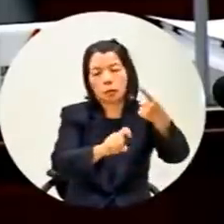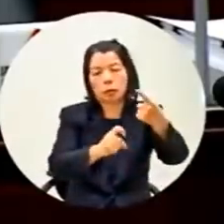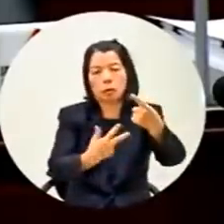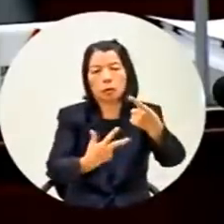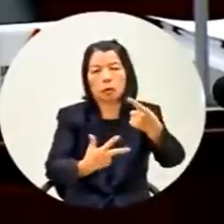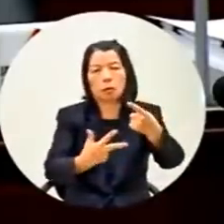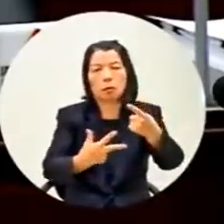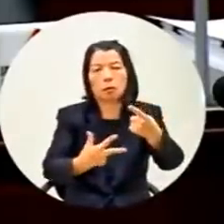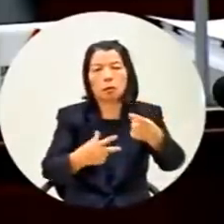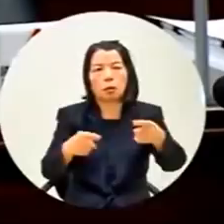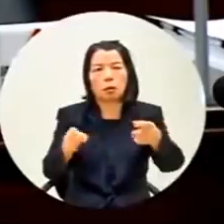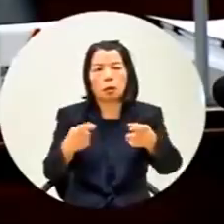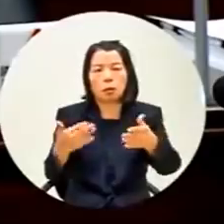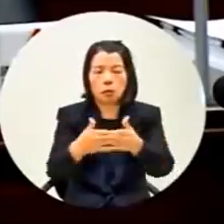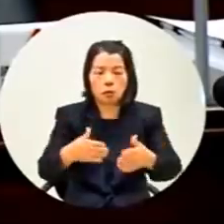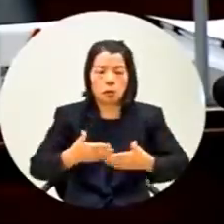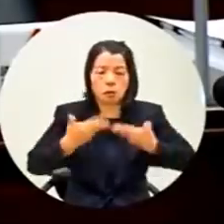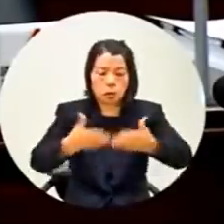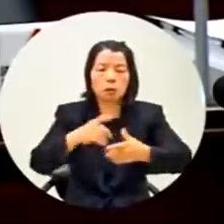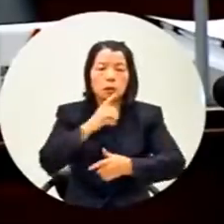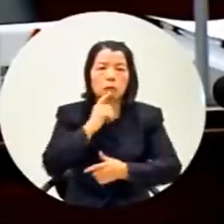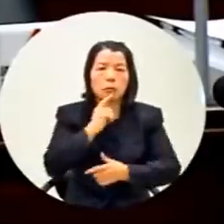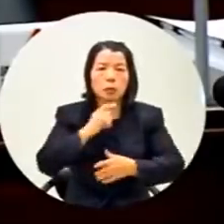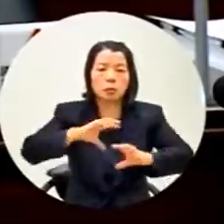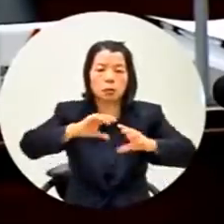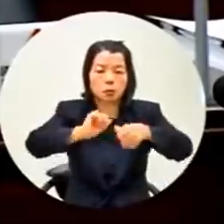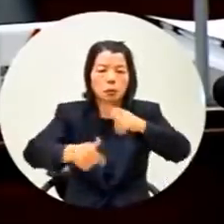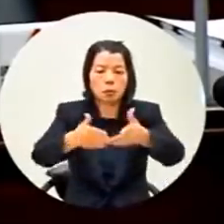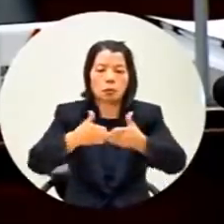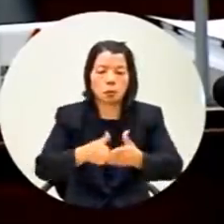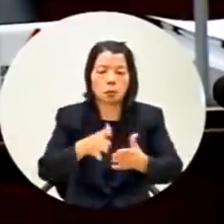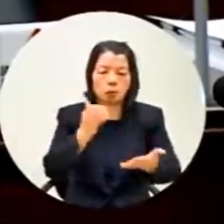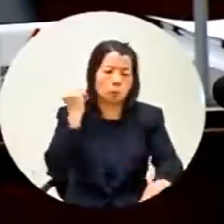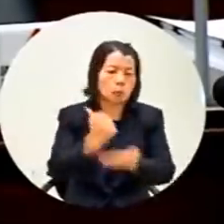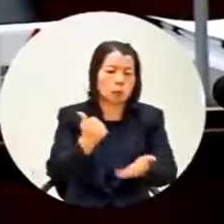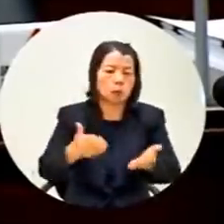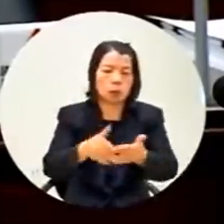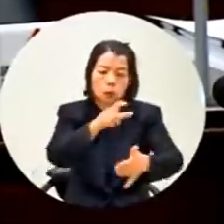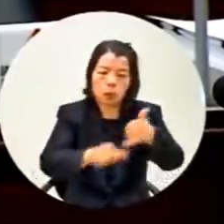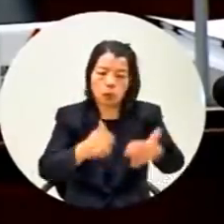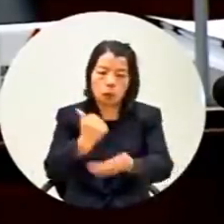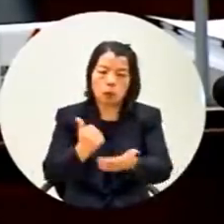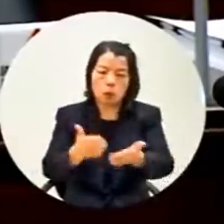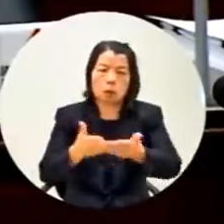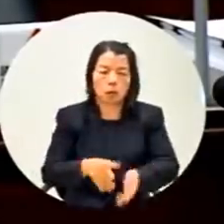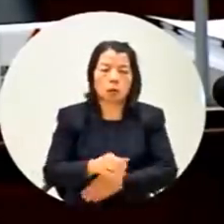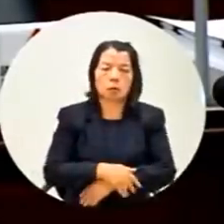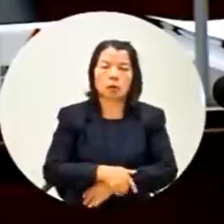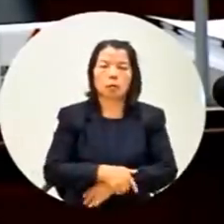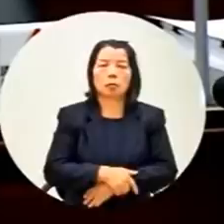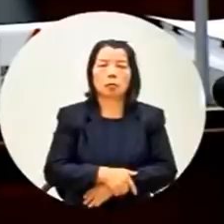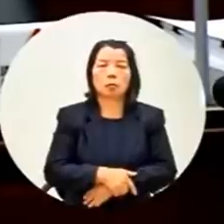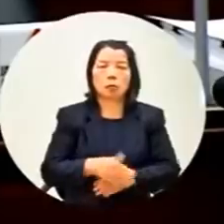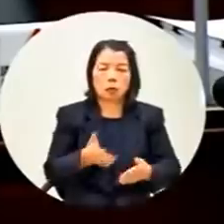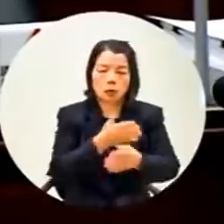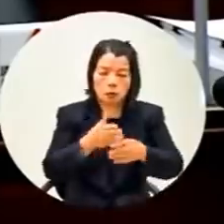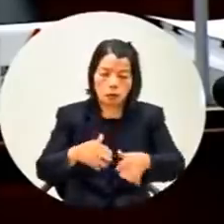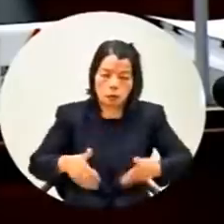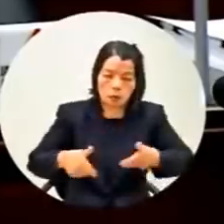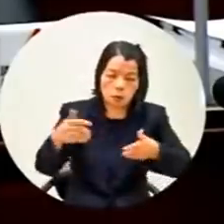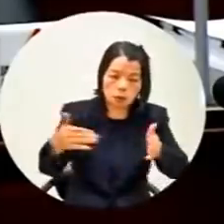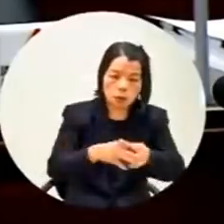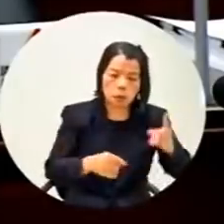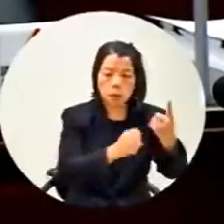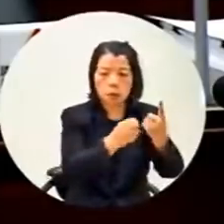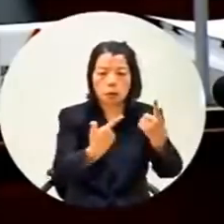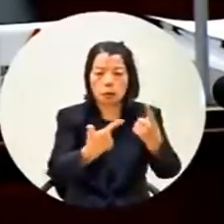司就顺利得标，公已拾遗这 5.9 公顷的造船土地，赶在106